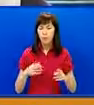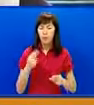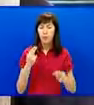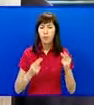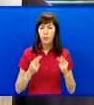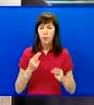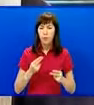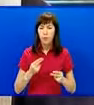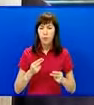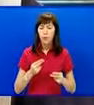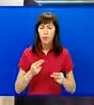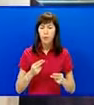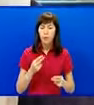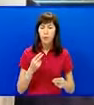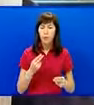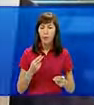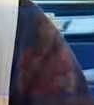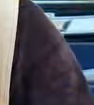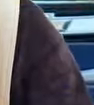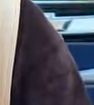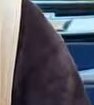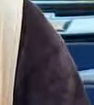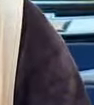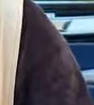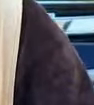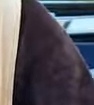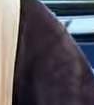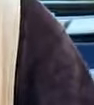игровых. И по фильмам, и по играм тоже много всего найти можно.